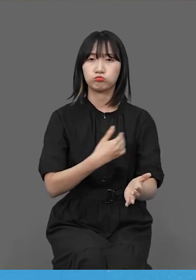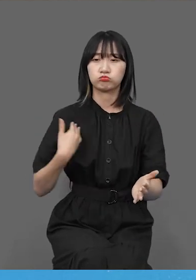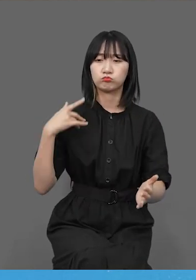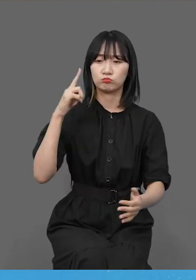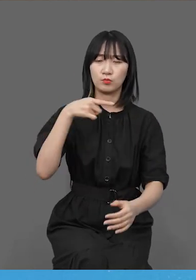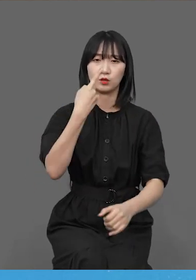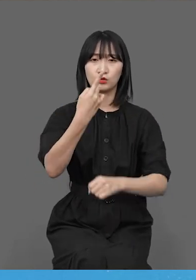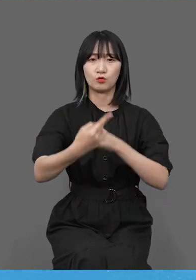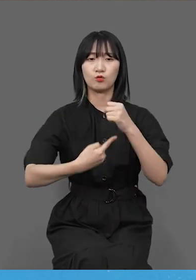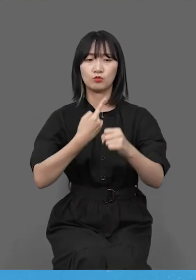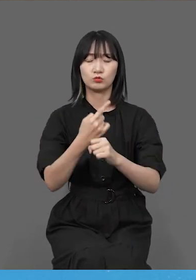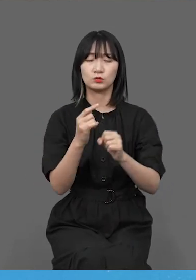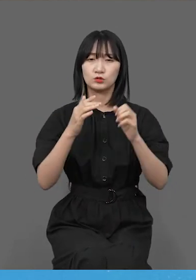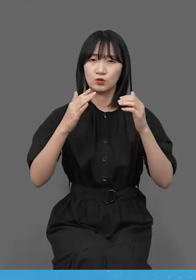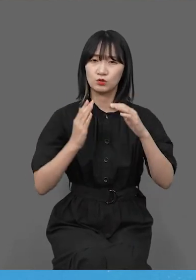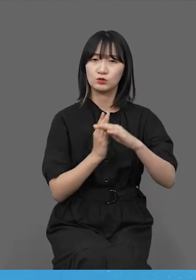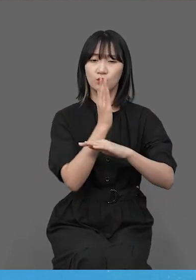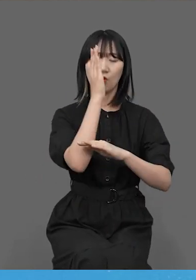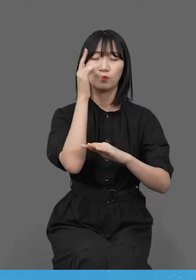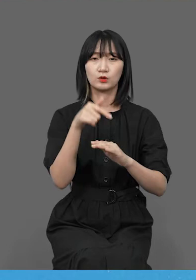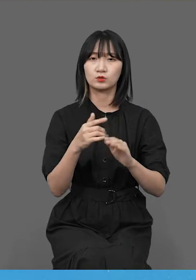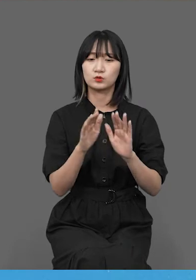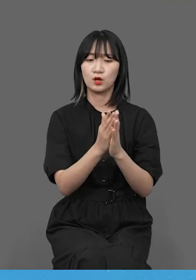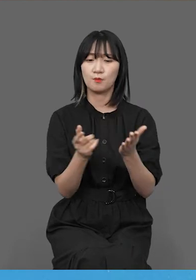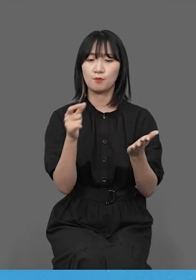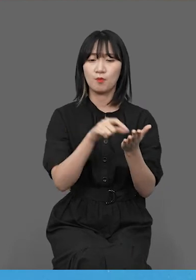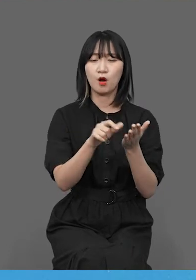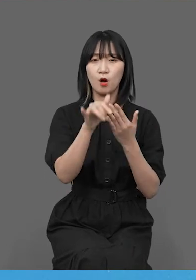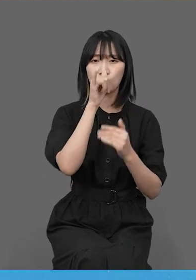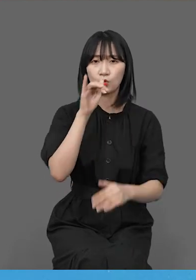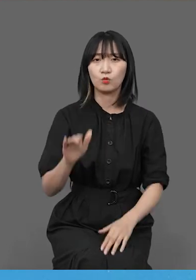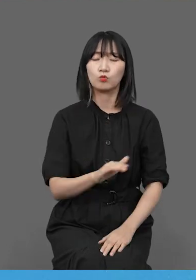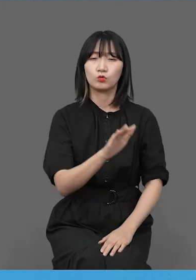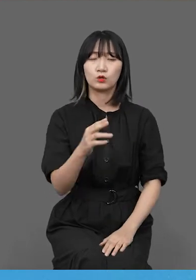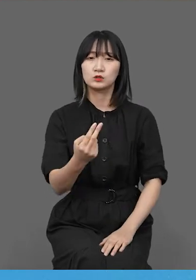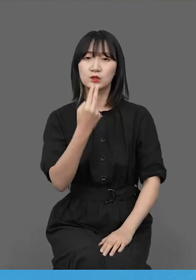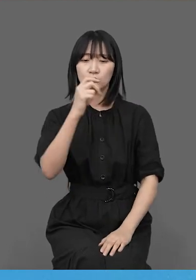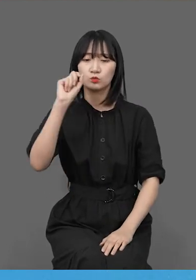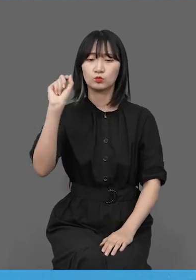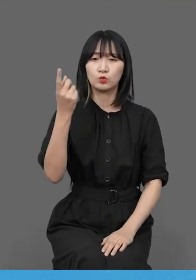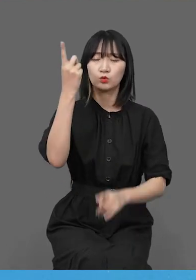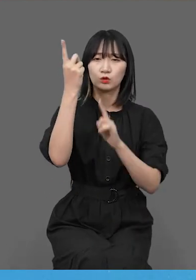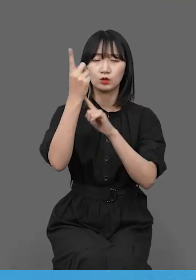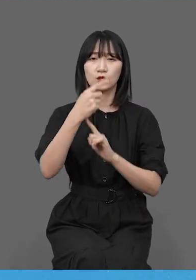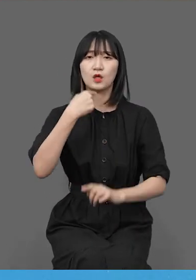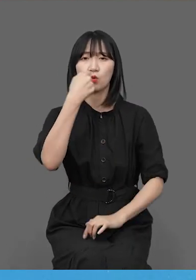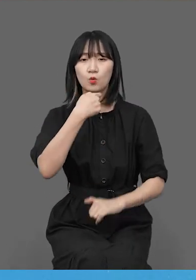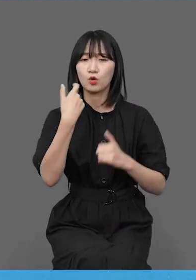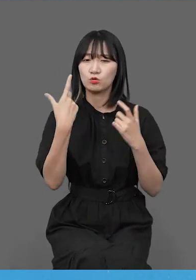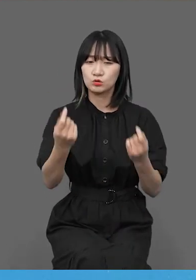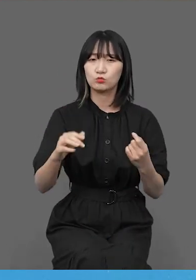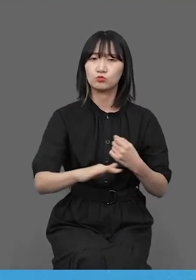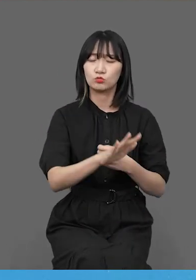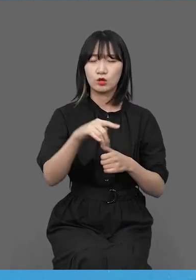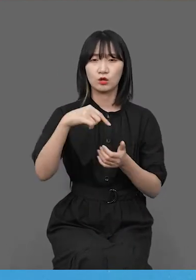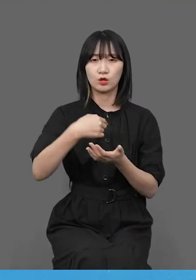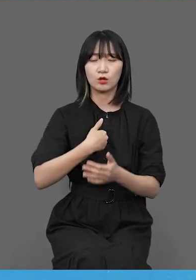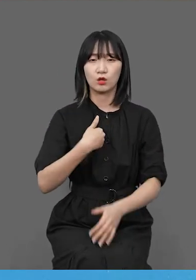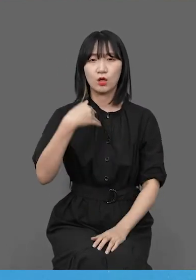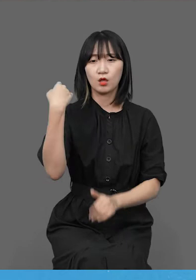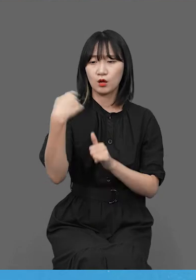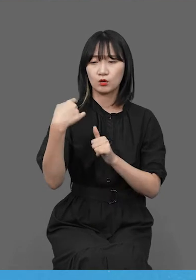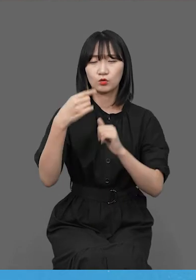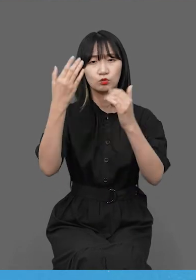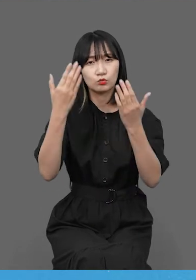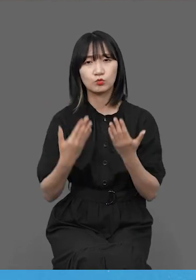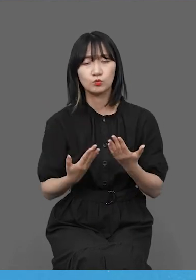이상 실려야 되고 그게 유일한 우리의 생물의 기원의 이론인 것처럼 우리에게 가르쳐져야